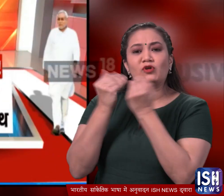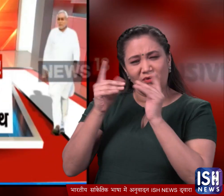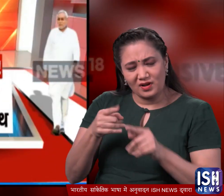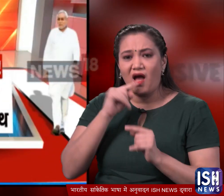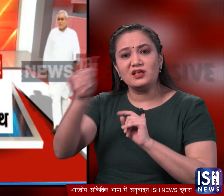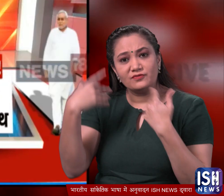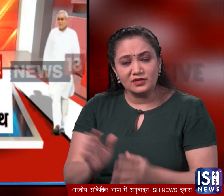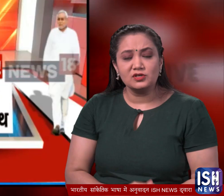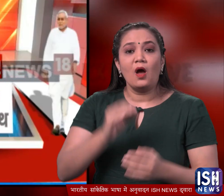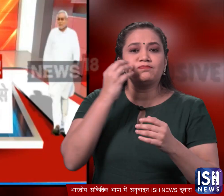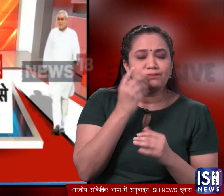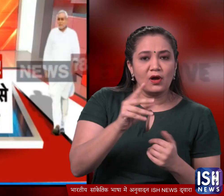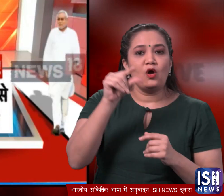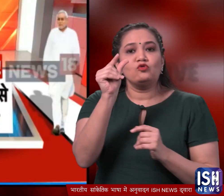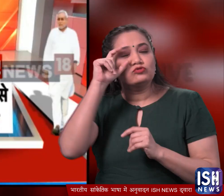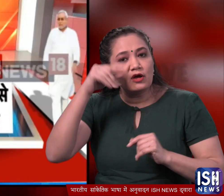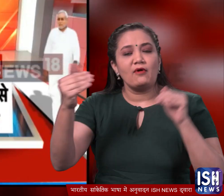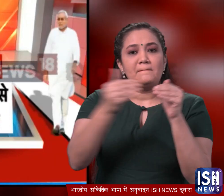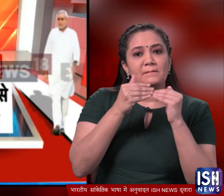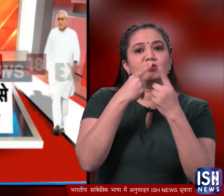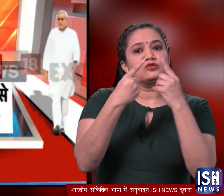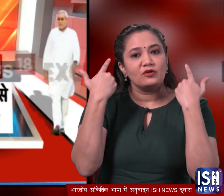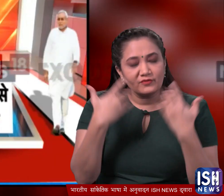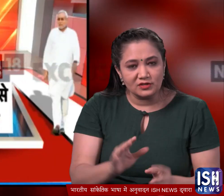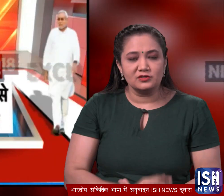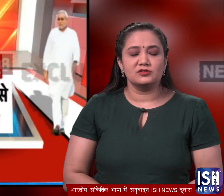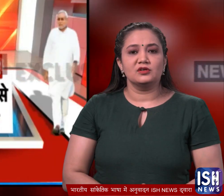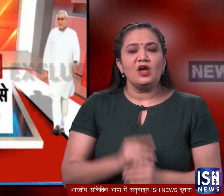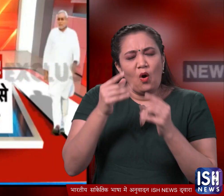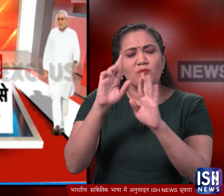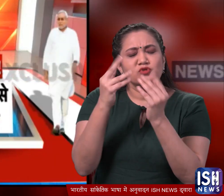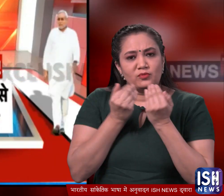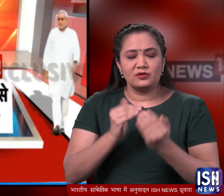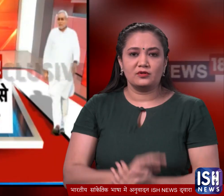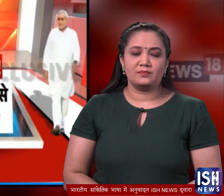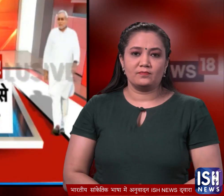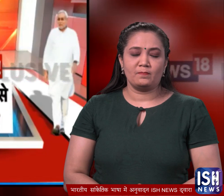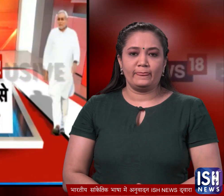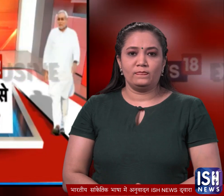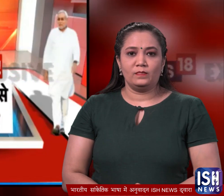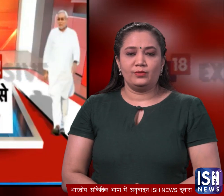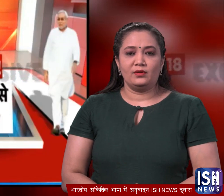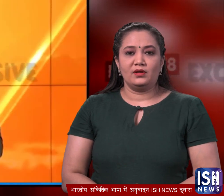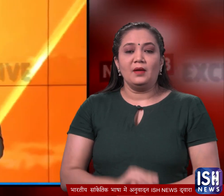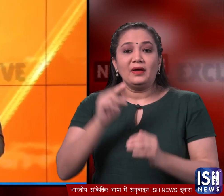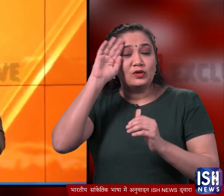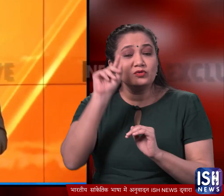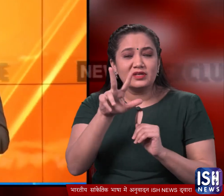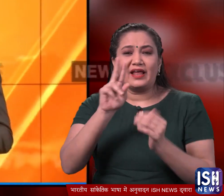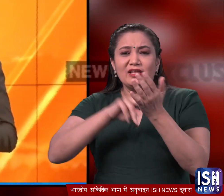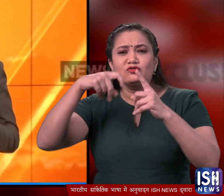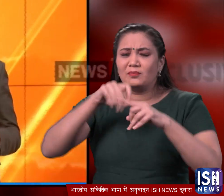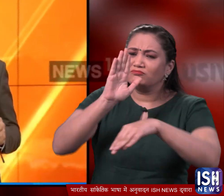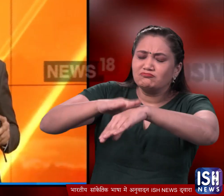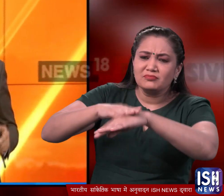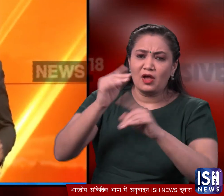साथ मांगा। यही नहीं, उन्होंने शरद पवार और उद्धव ठाकरे से मिलकर भी नीतीश के नाम पर सहमति बनाने की बात की। हालांकि न्यूज 18 ने